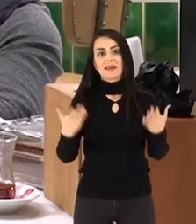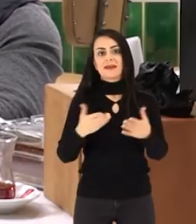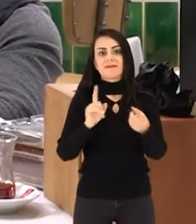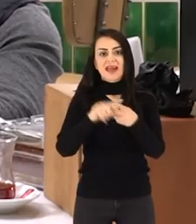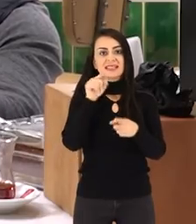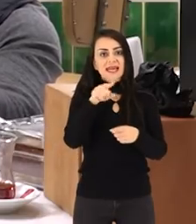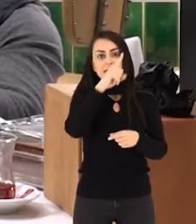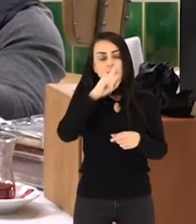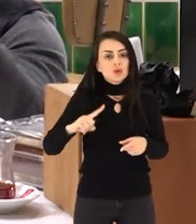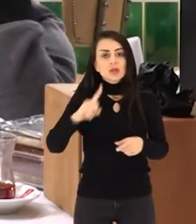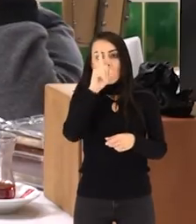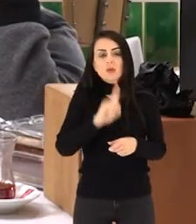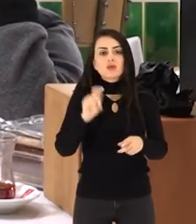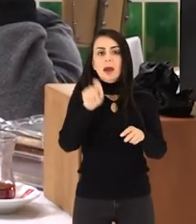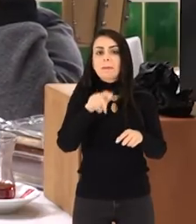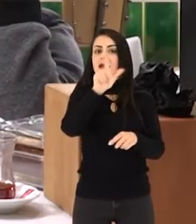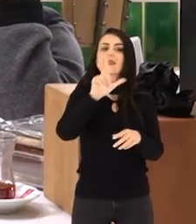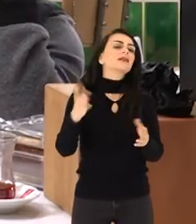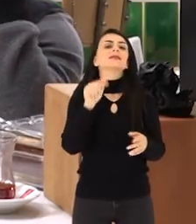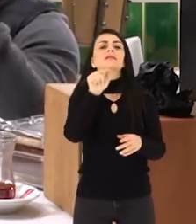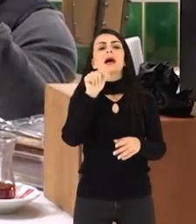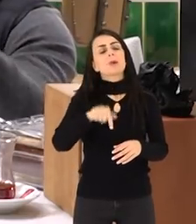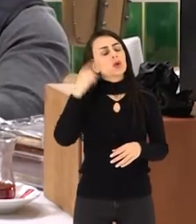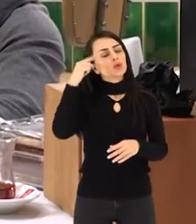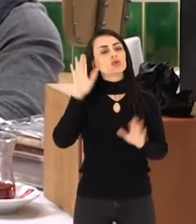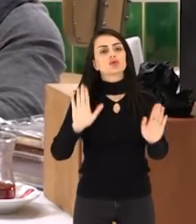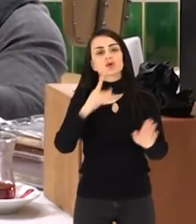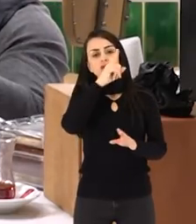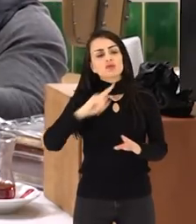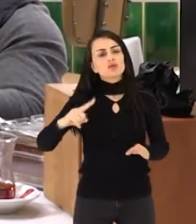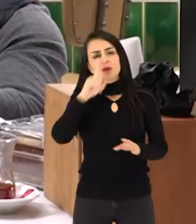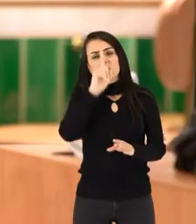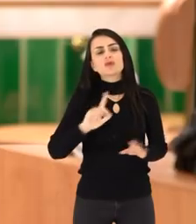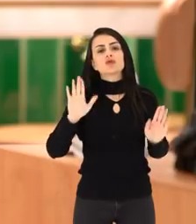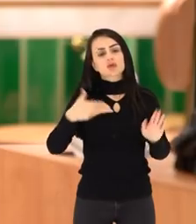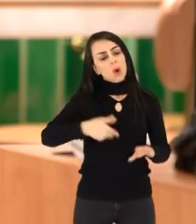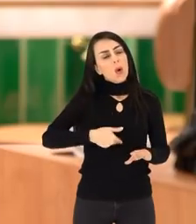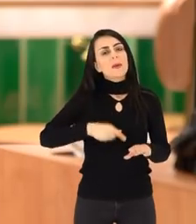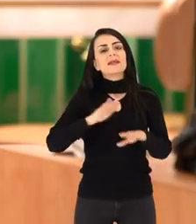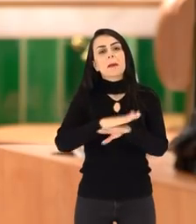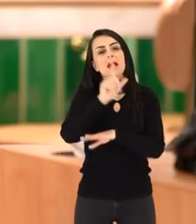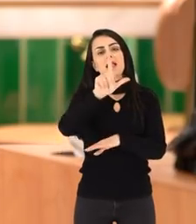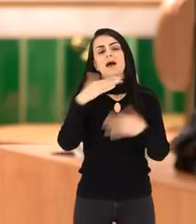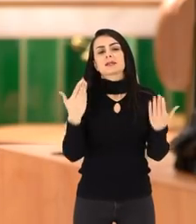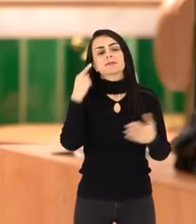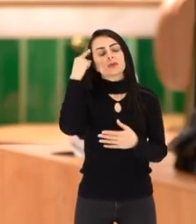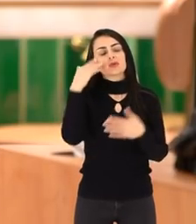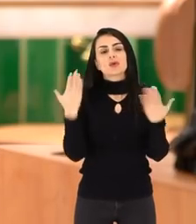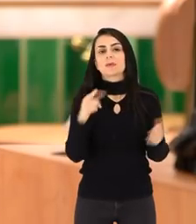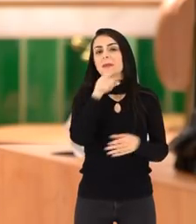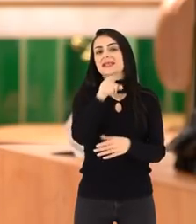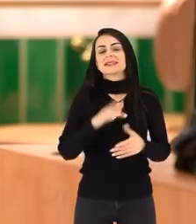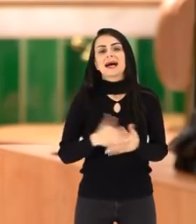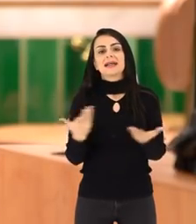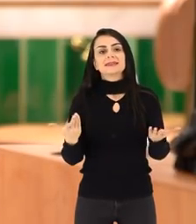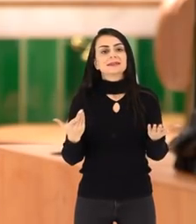ya aslına bakarsan. Onun için... Ya evet, sen böyle düşünüyorsun. %100 böyle düşünüyorum. Kesin kes komedi yapman gerekiyor diye düşünüyorum ama sen